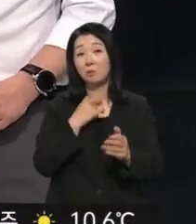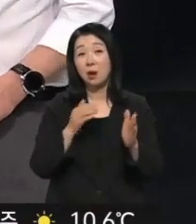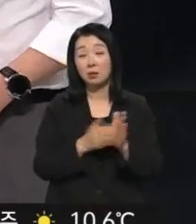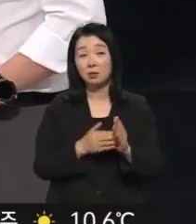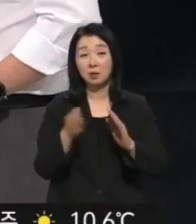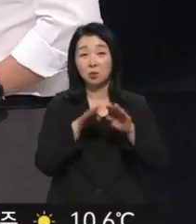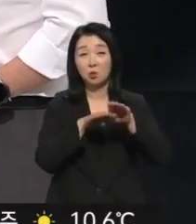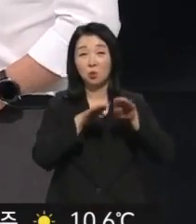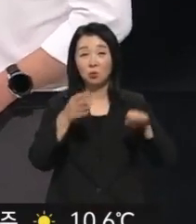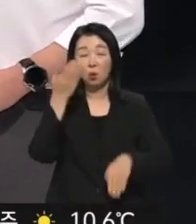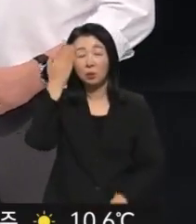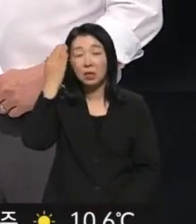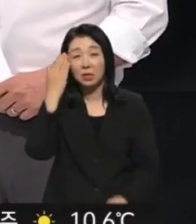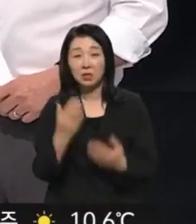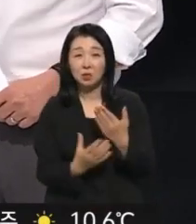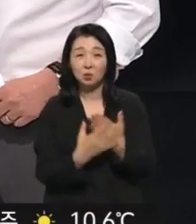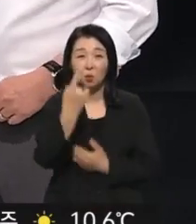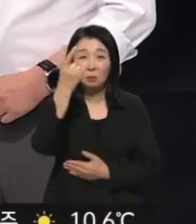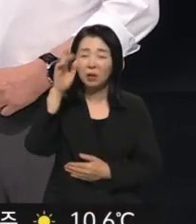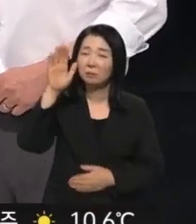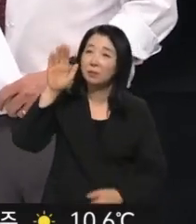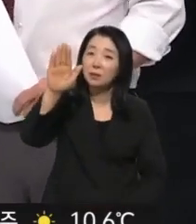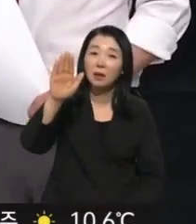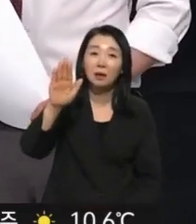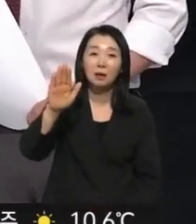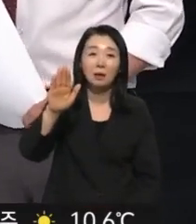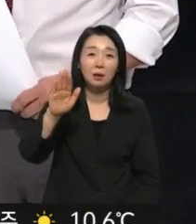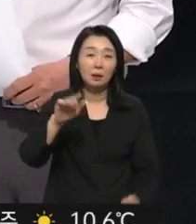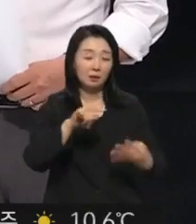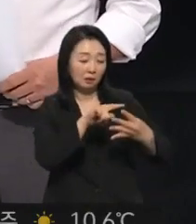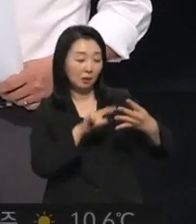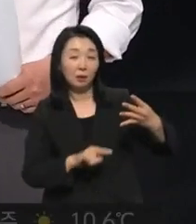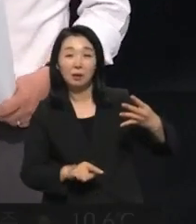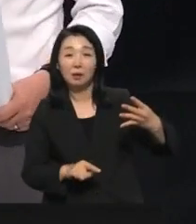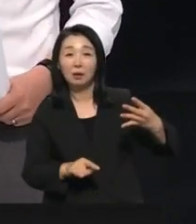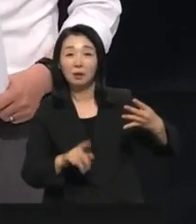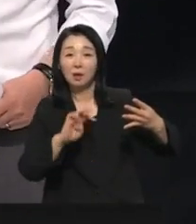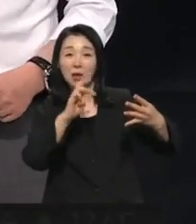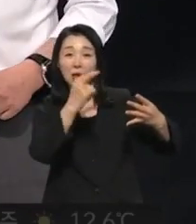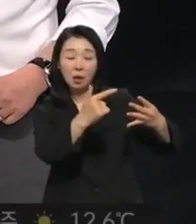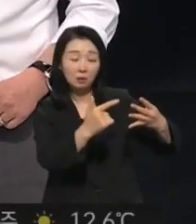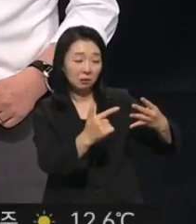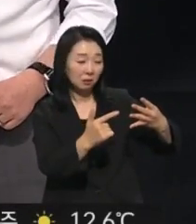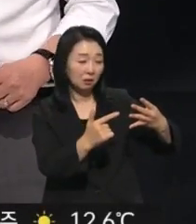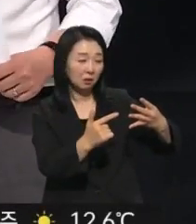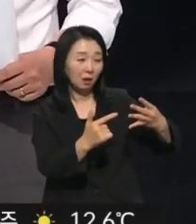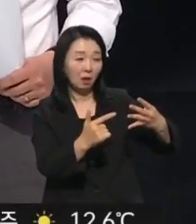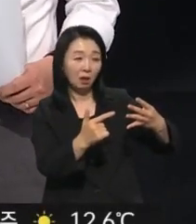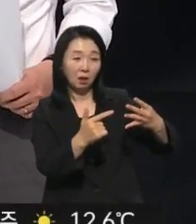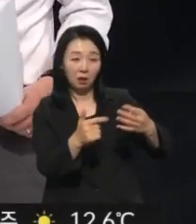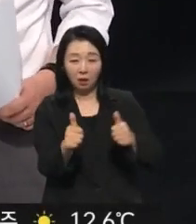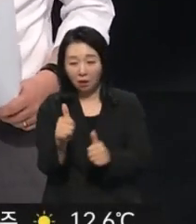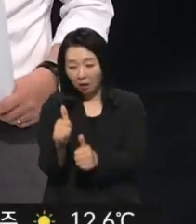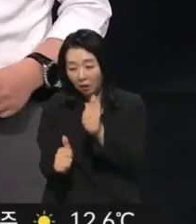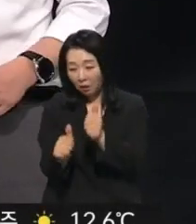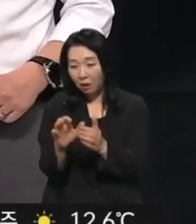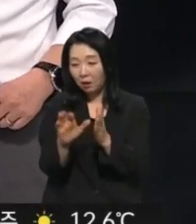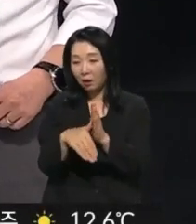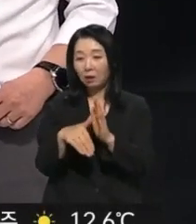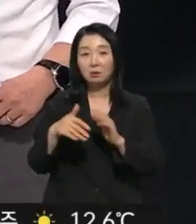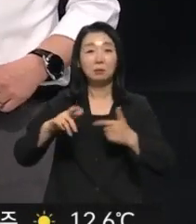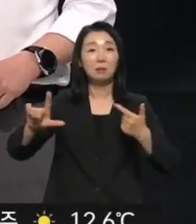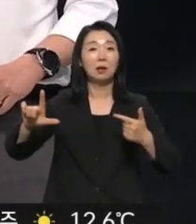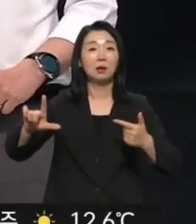상식, 통합과 미래. 안 후보가 경선 과정에서 마주한 현실은 정반대였던